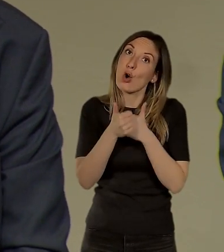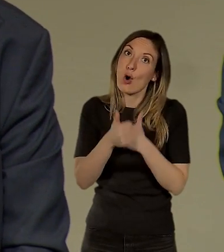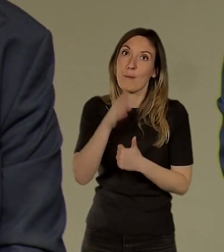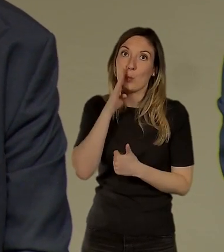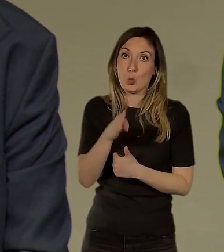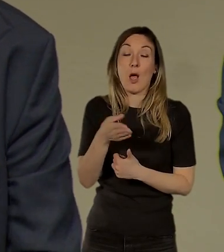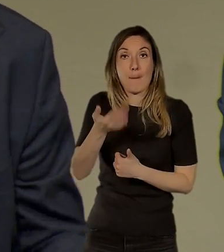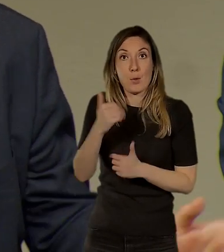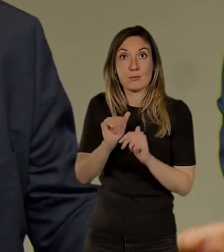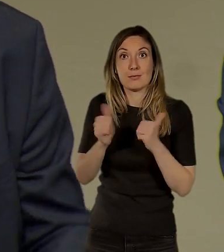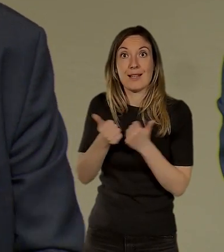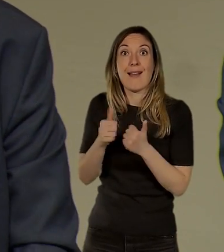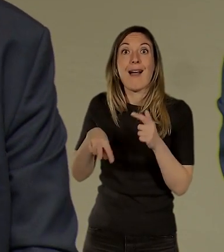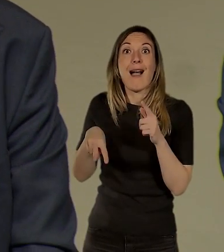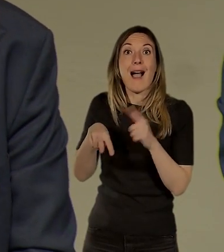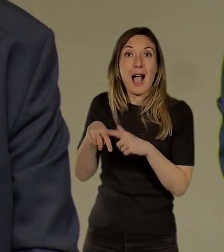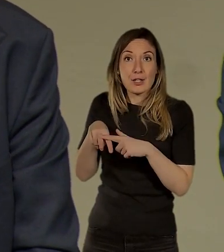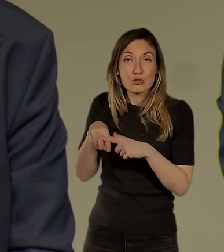studio v Angelil